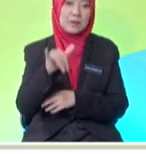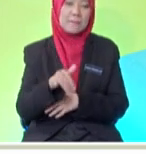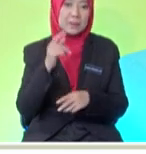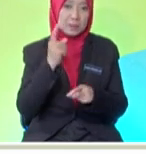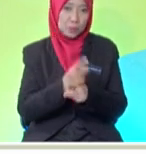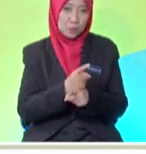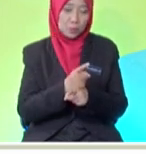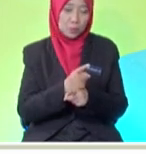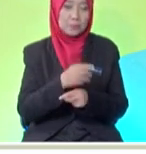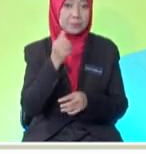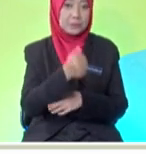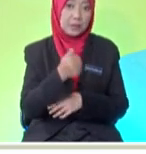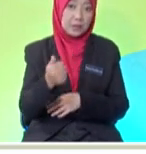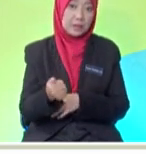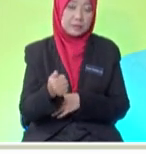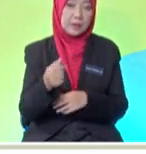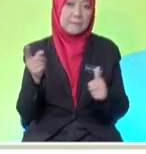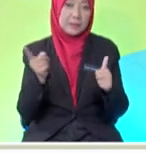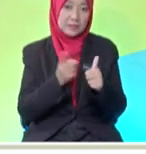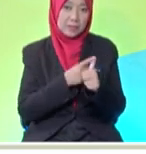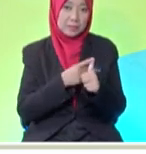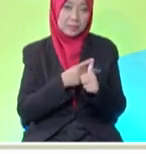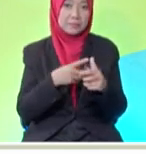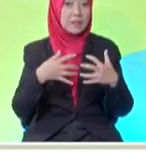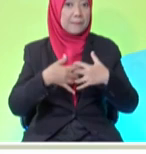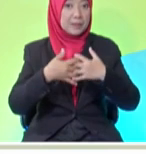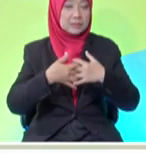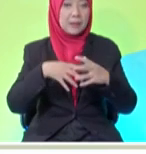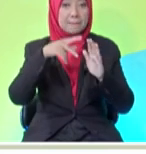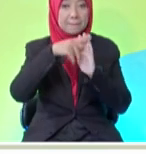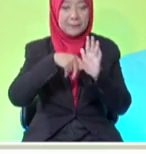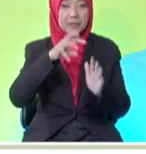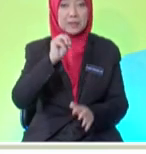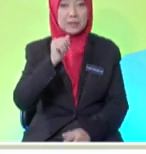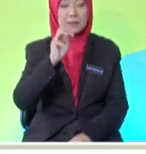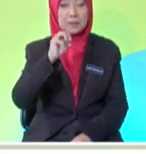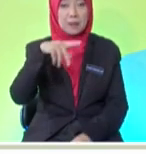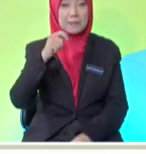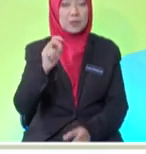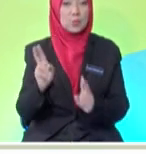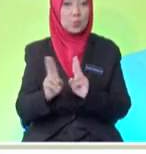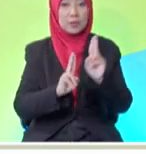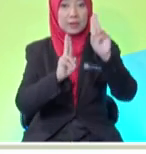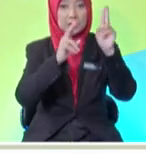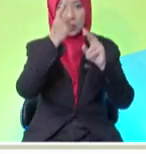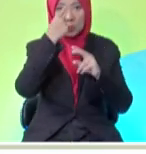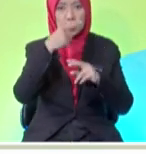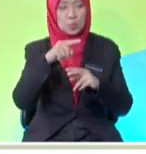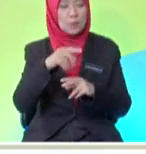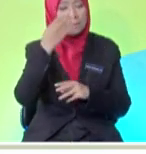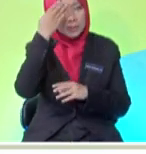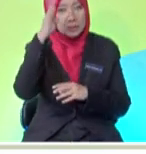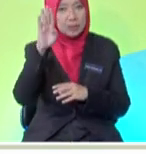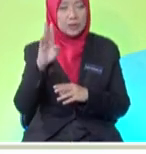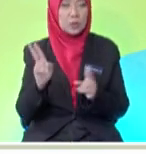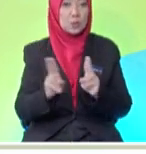alat ataupun mesin yang pertama ini yaitu mesin pemampat udara oke yang mana kegunaannya adalah bagi membekalkan udara